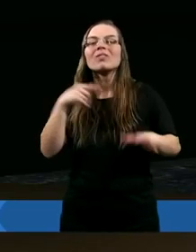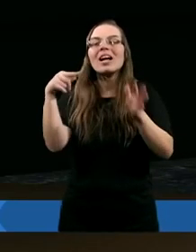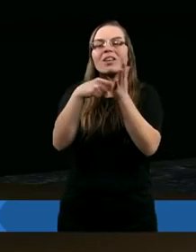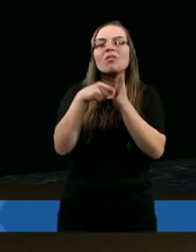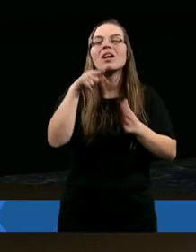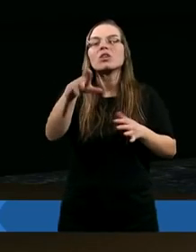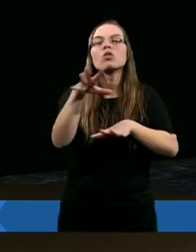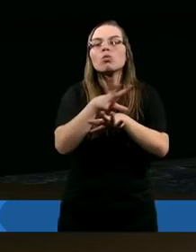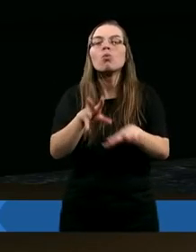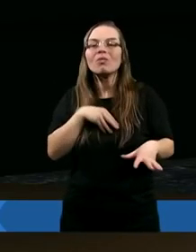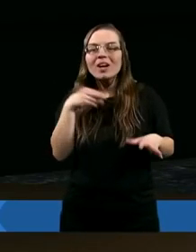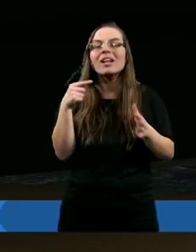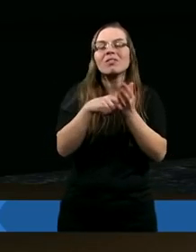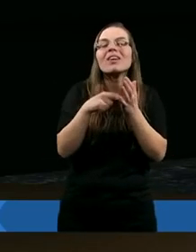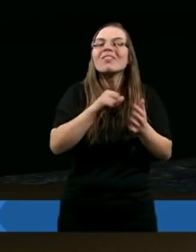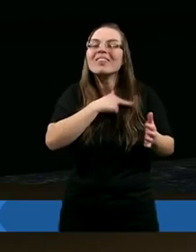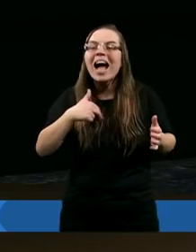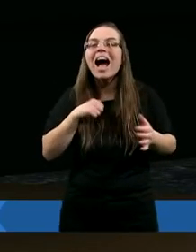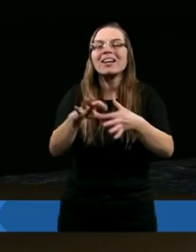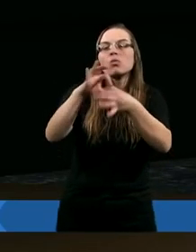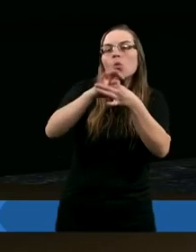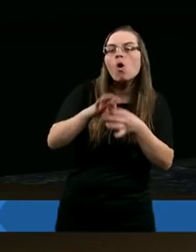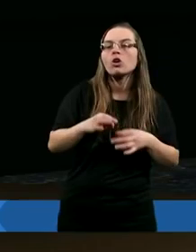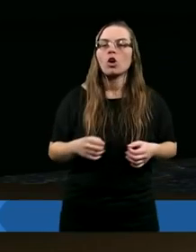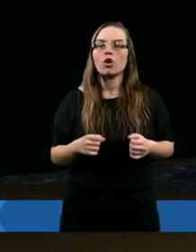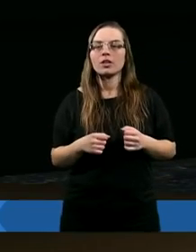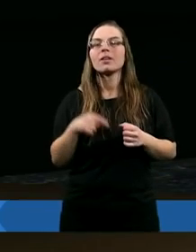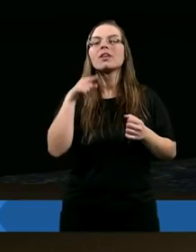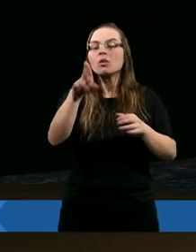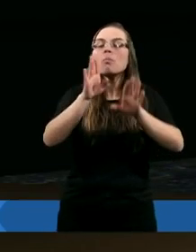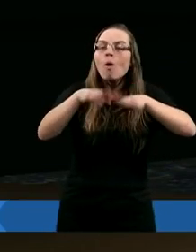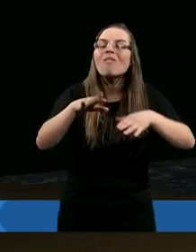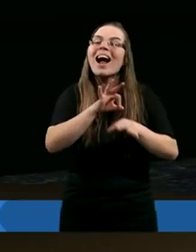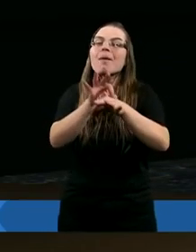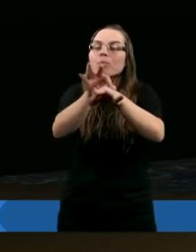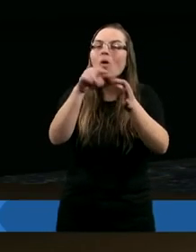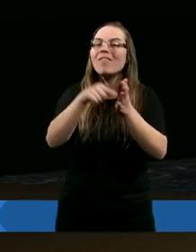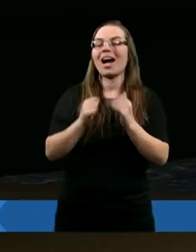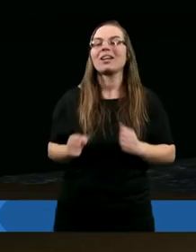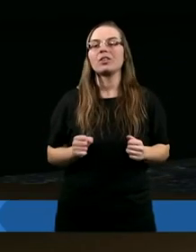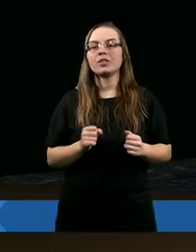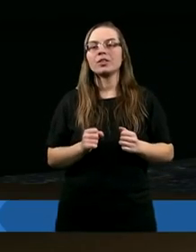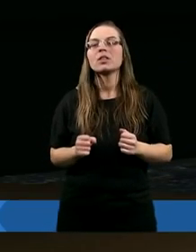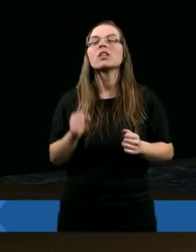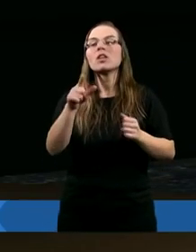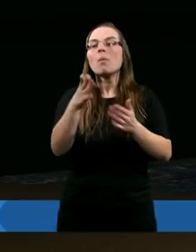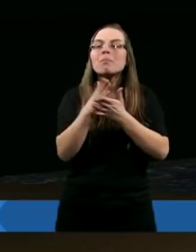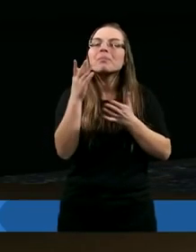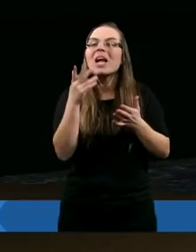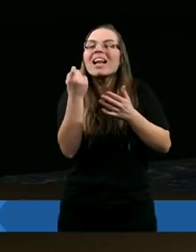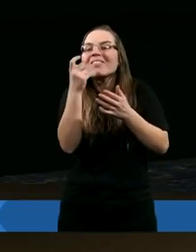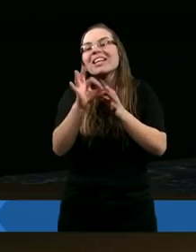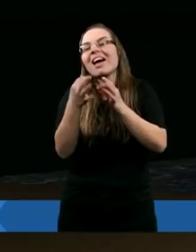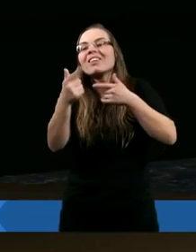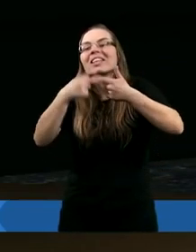właśnie na przykład Duch Święty przekonuje nas o grzechu. Jeżeli przekonuje nas o grzechu, to gdzie nas prowadzi? Do stóp krzyża.